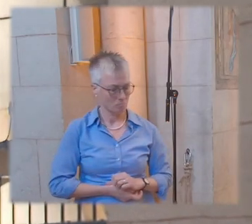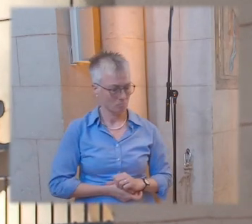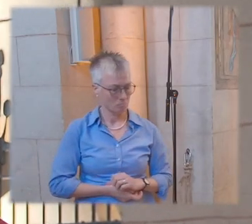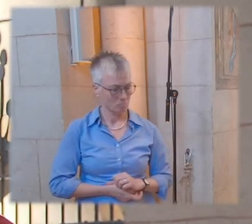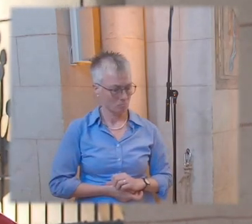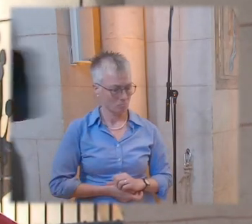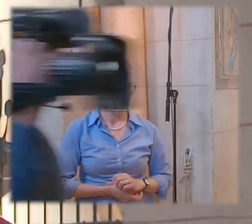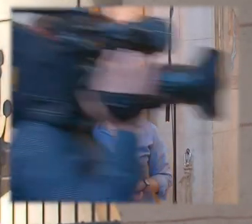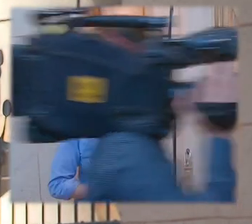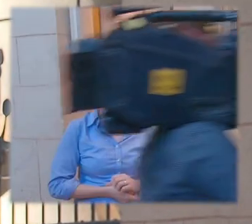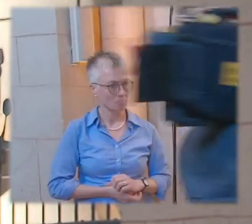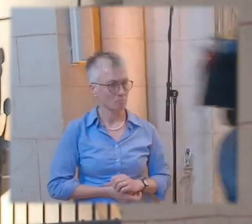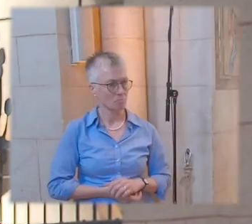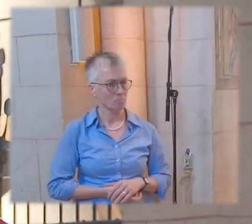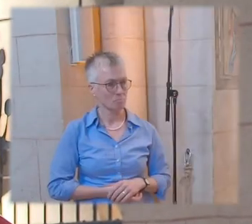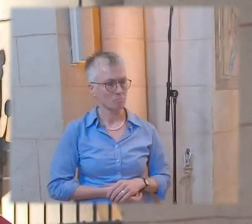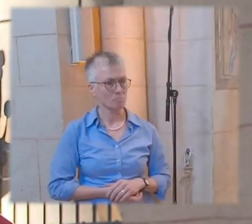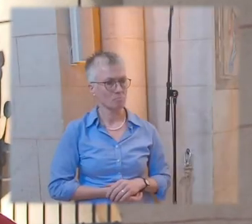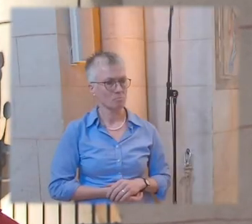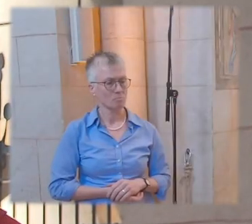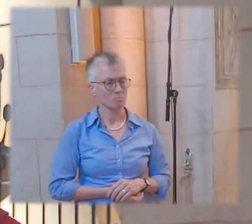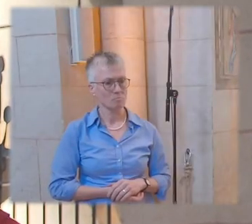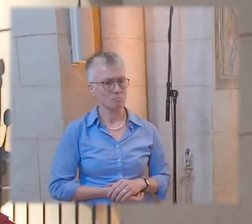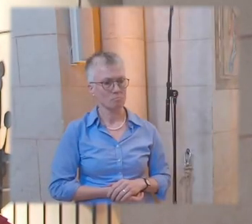Sehr verehrter Kardinal,